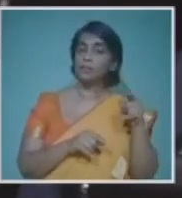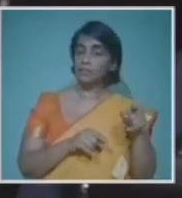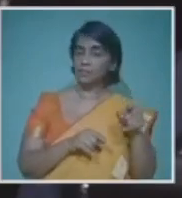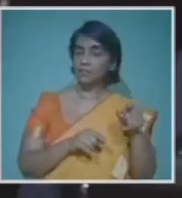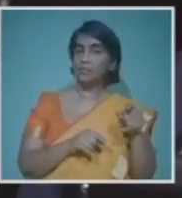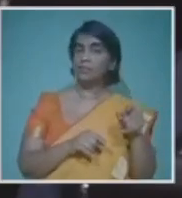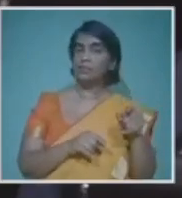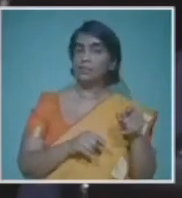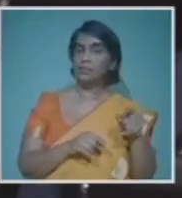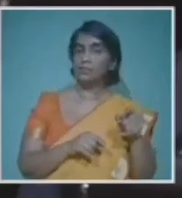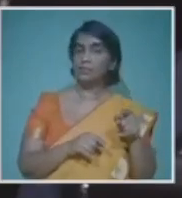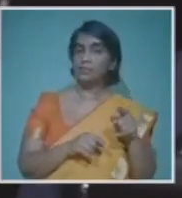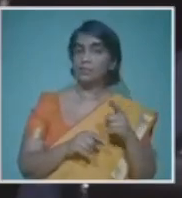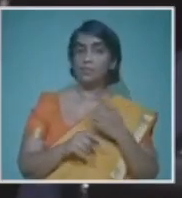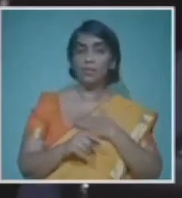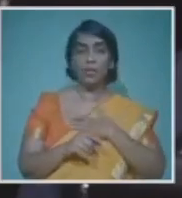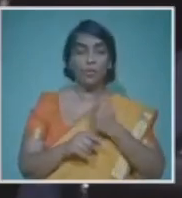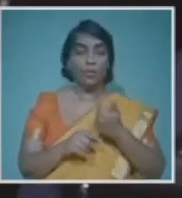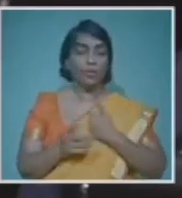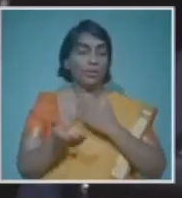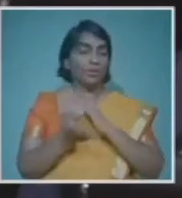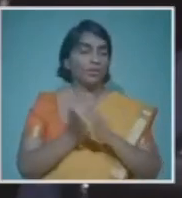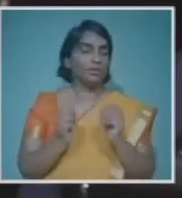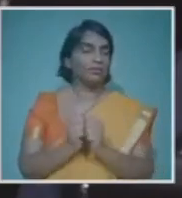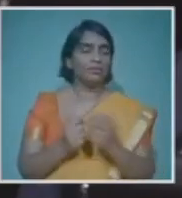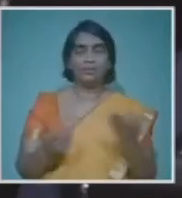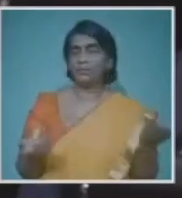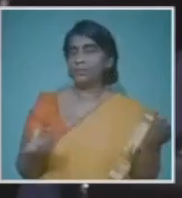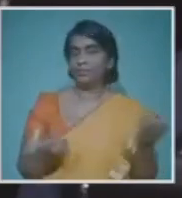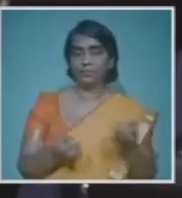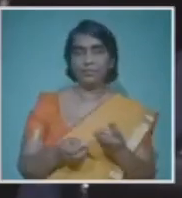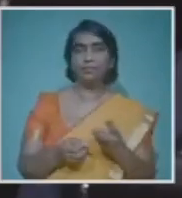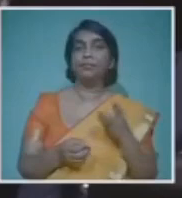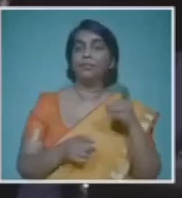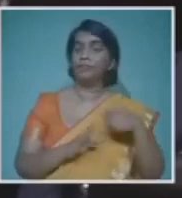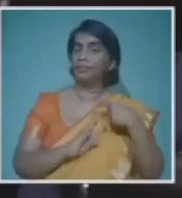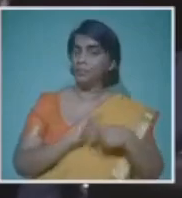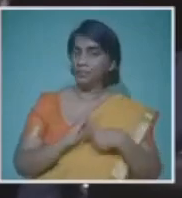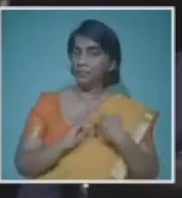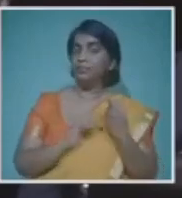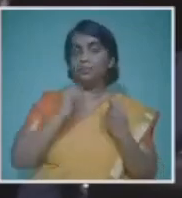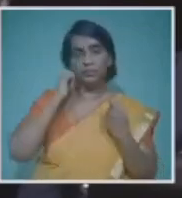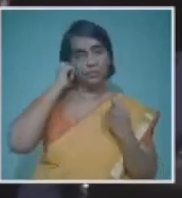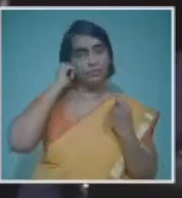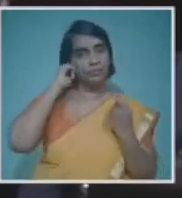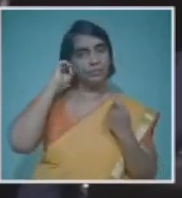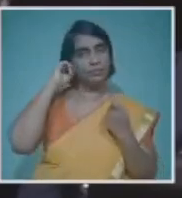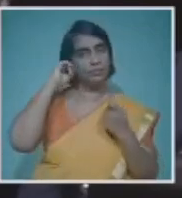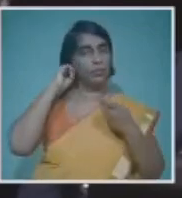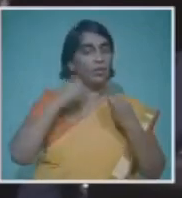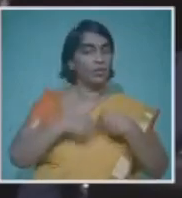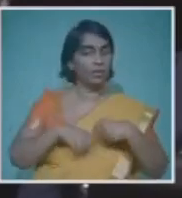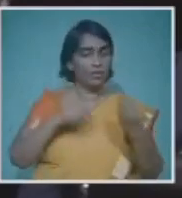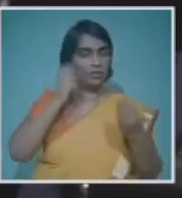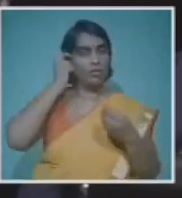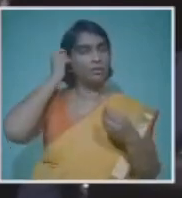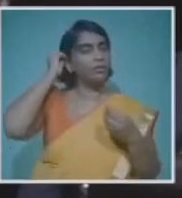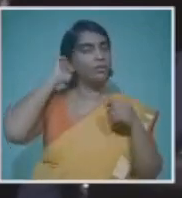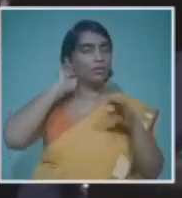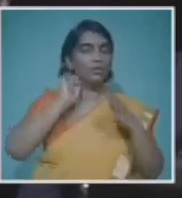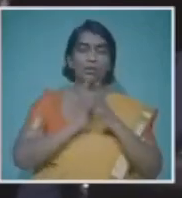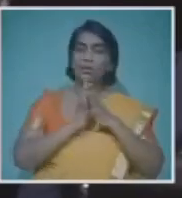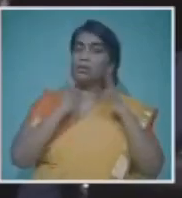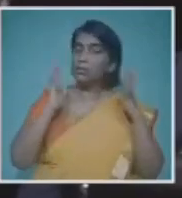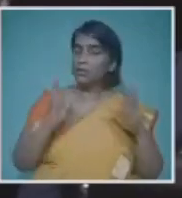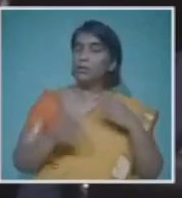මේගොල්ලන් සත්භාවයෙන් කටයුතු කරන්නේ නැහැ කියලා. ඒතර මේ රටේ ආර්ථිකය විනාශකරන්ඩ මේ